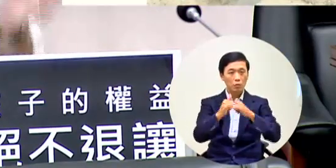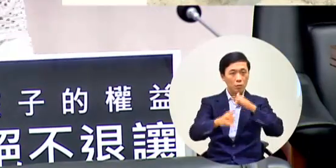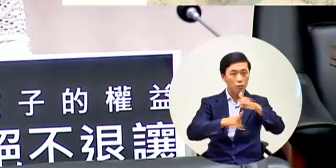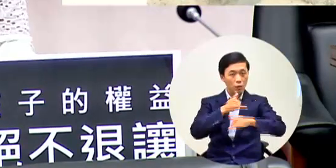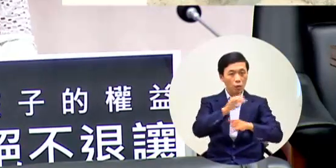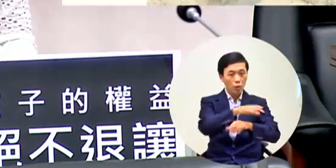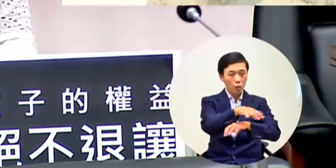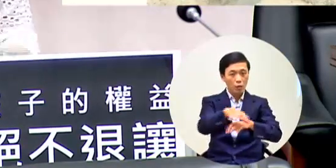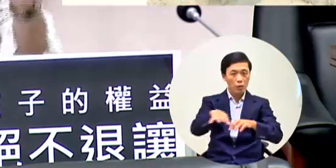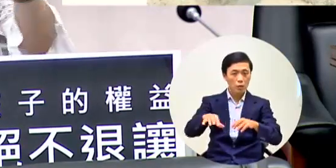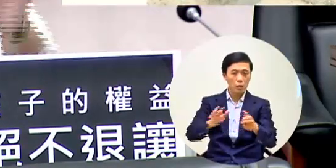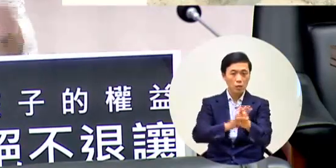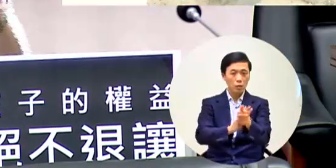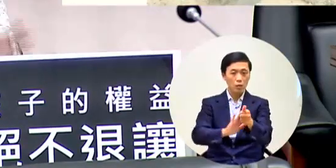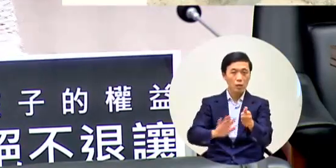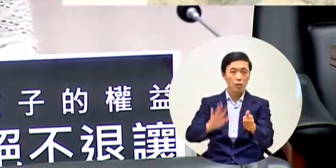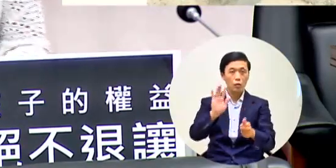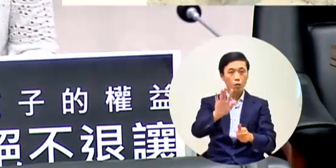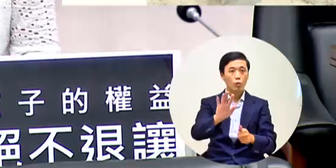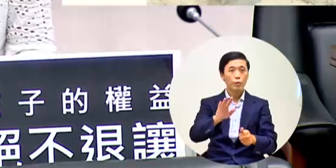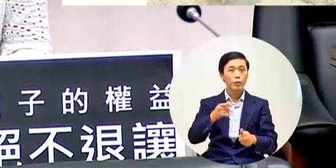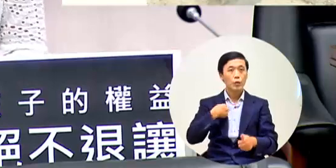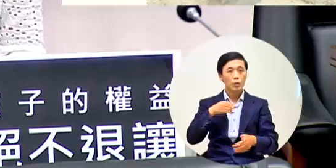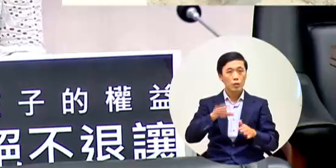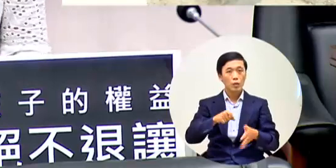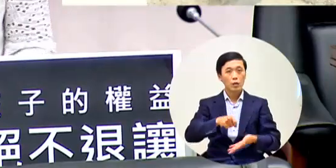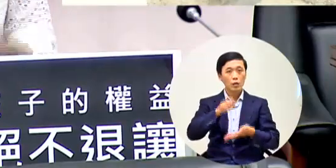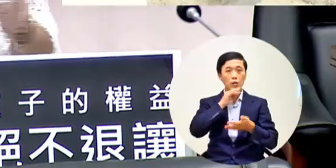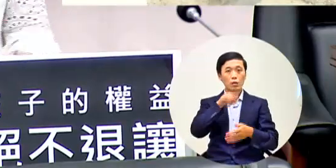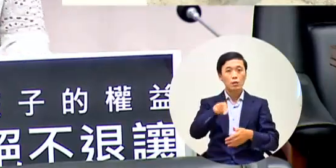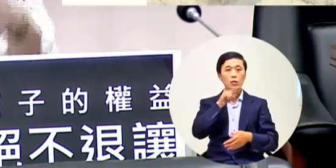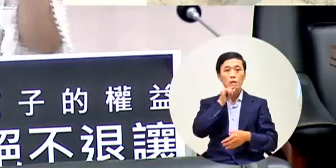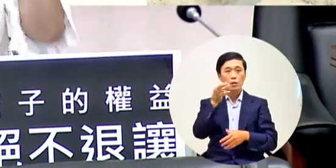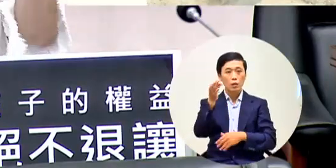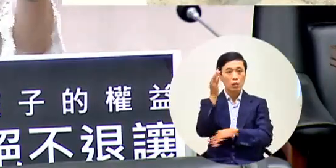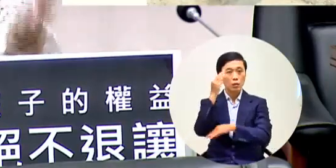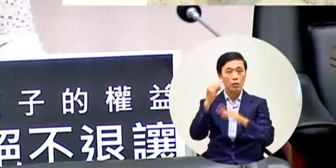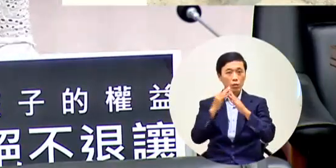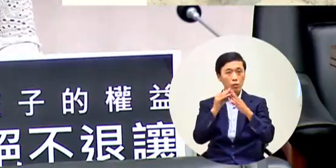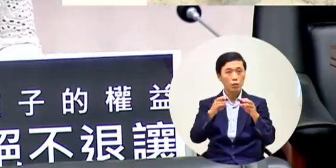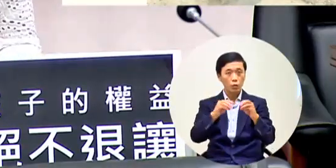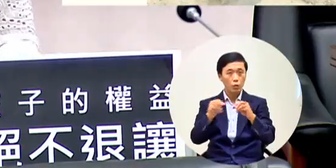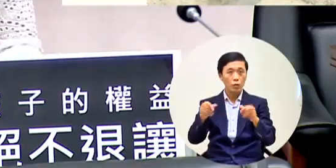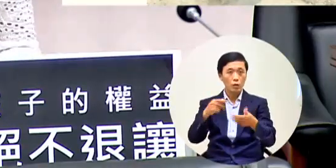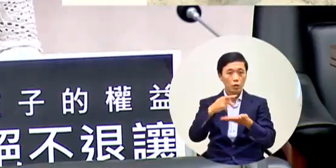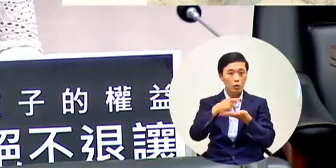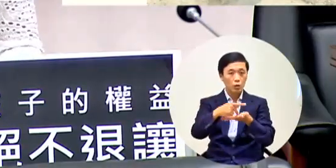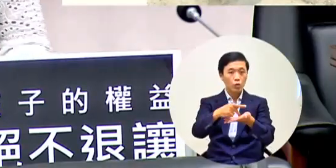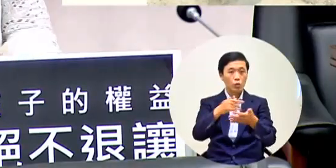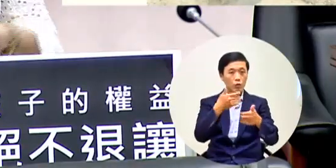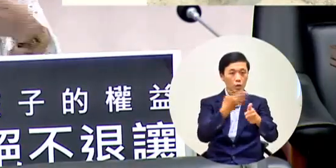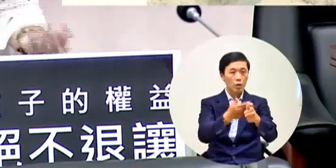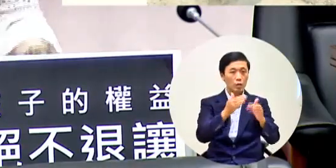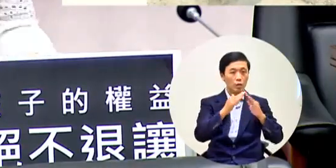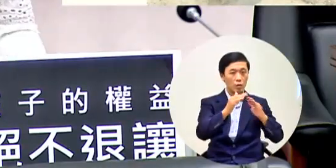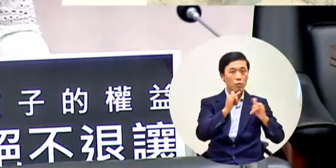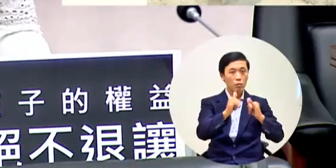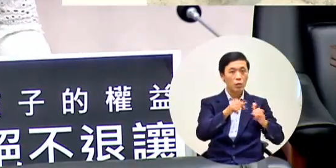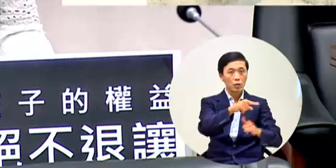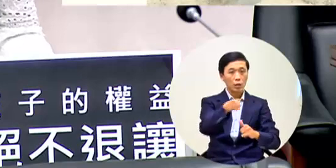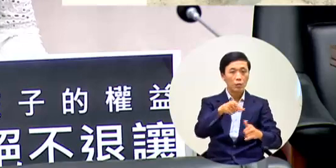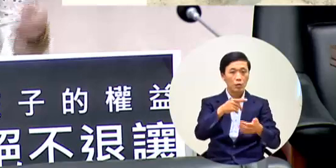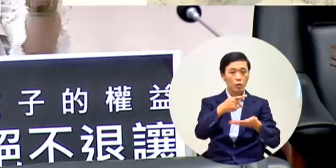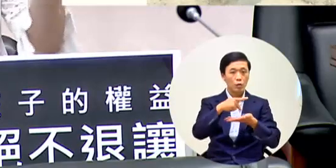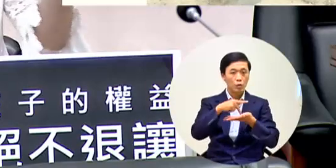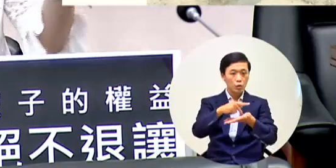啊，我今天要讲的就是讲，既然这是按财政局的土地，按正式租给按里民、按里市民，那么是有付租金